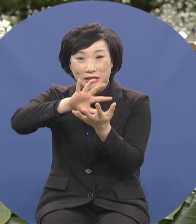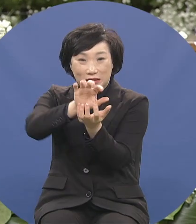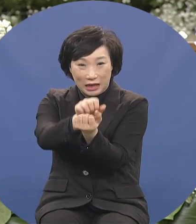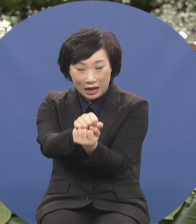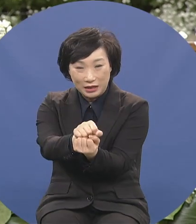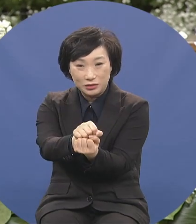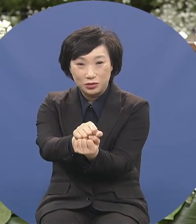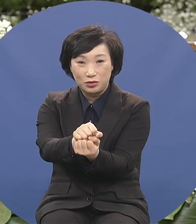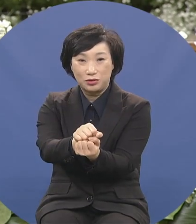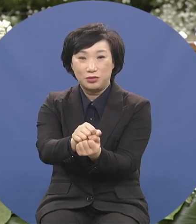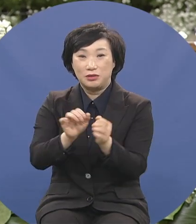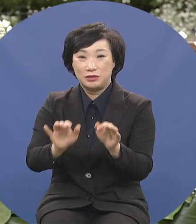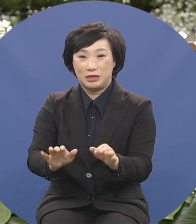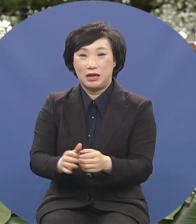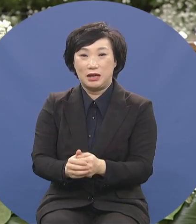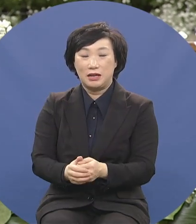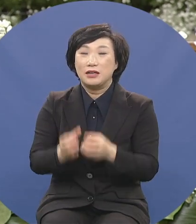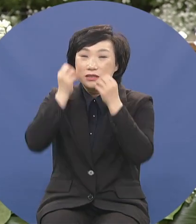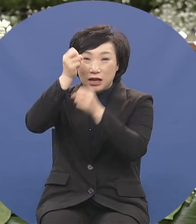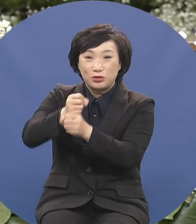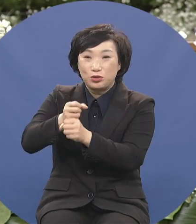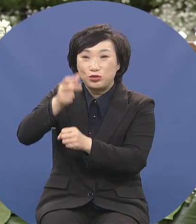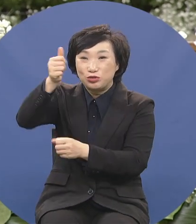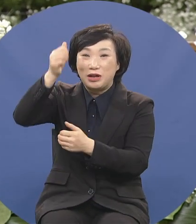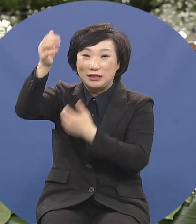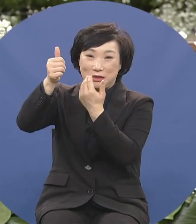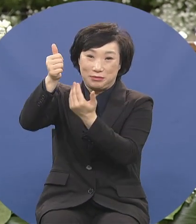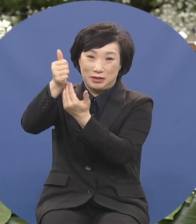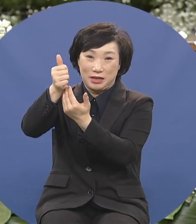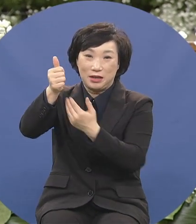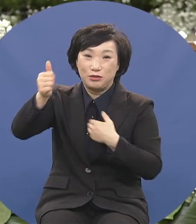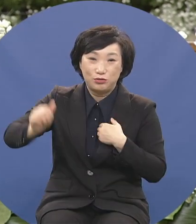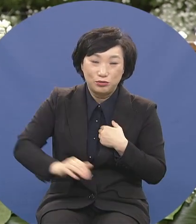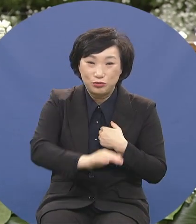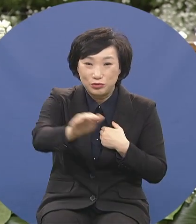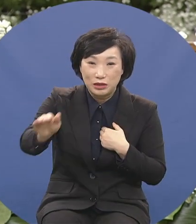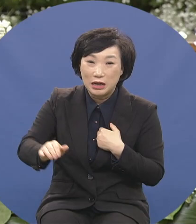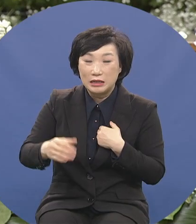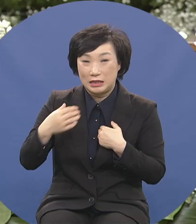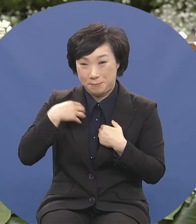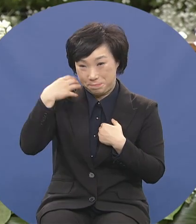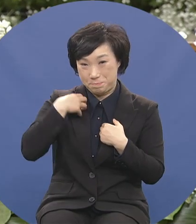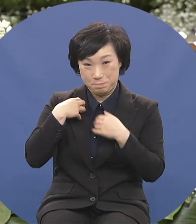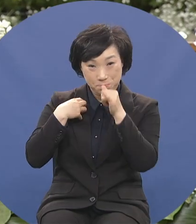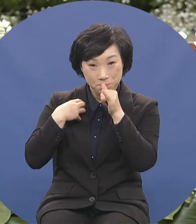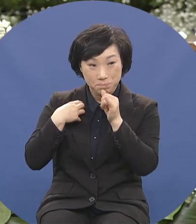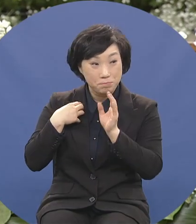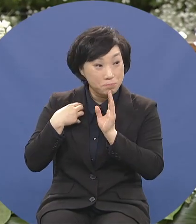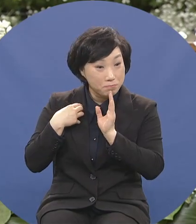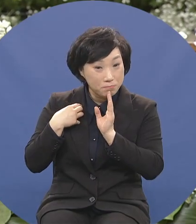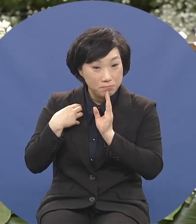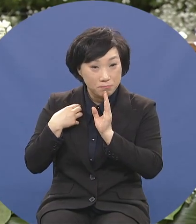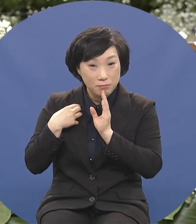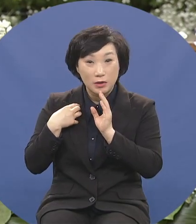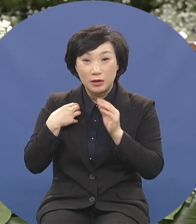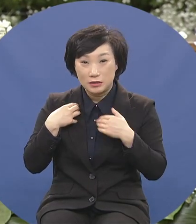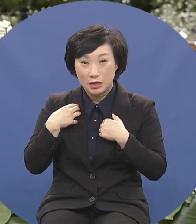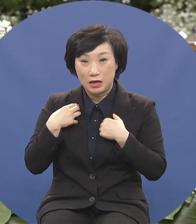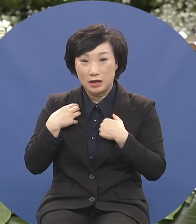힘을 다하여 창조자 하나님께 내가 맡은 사명